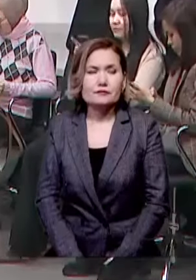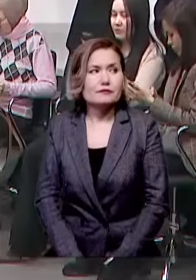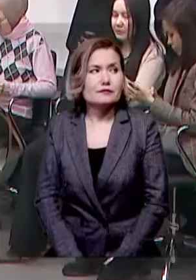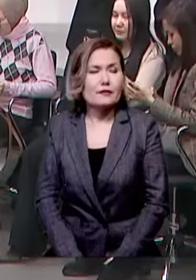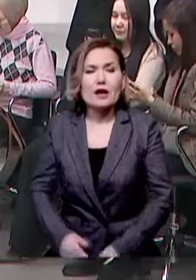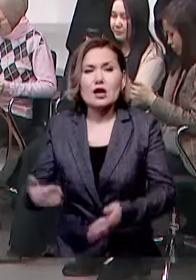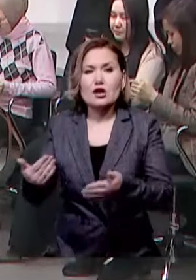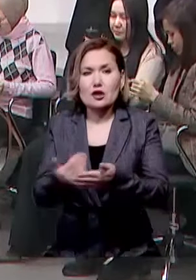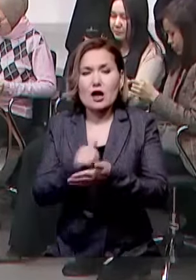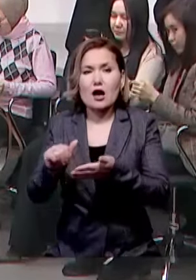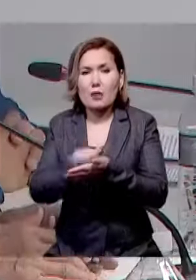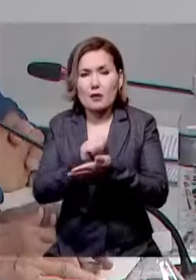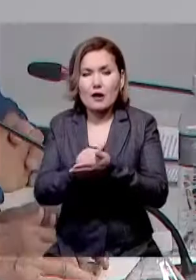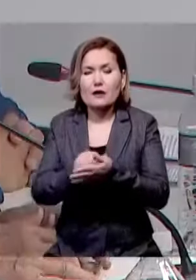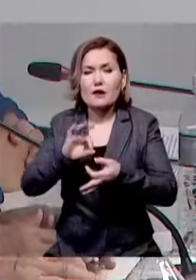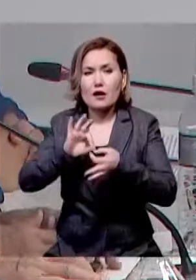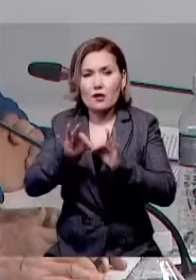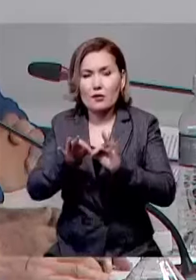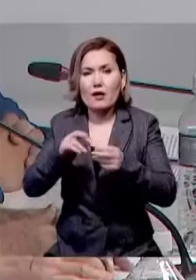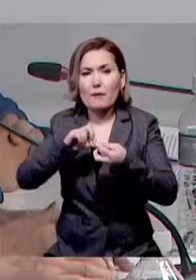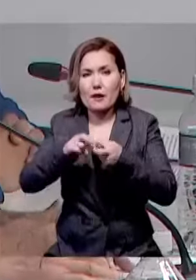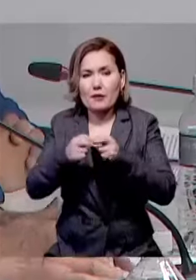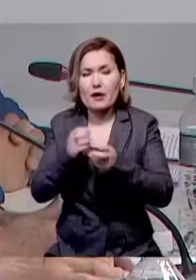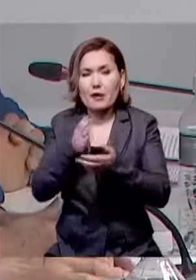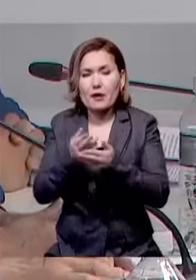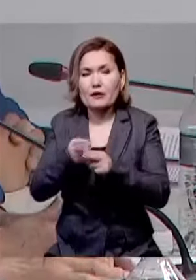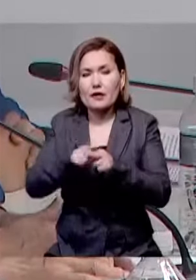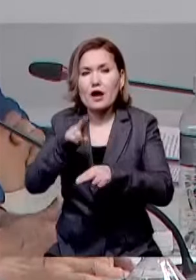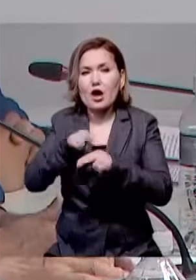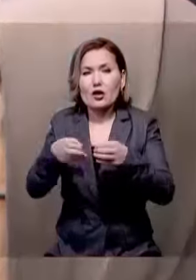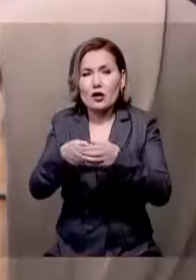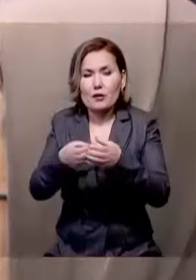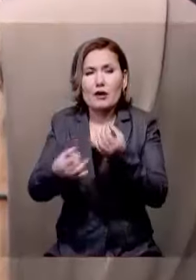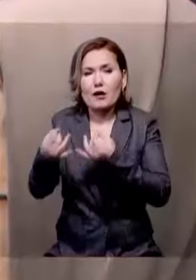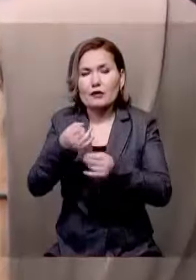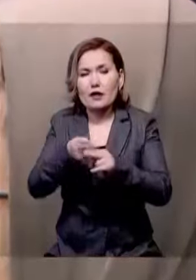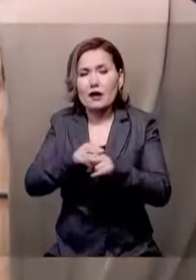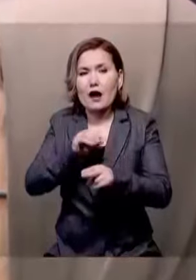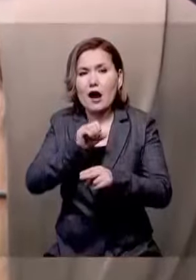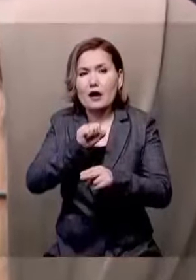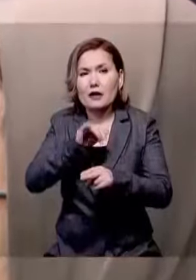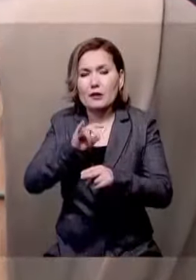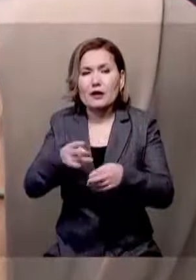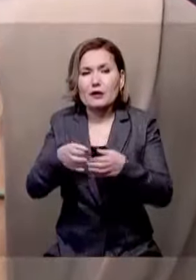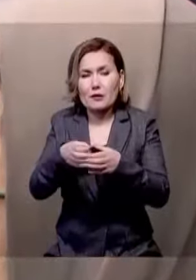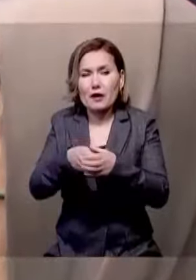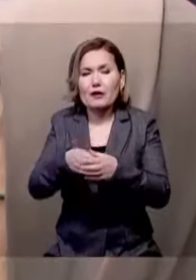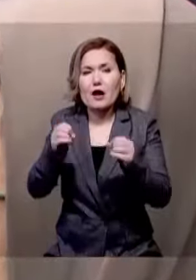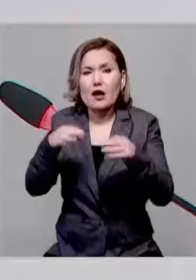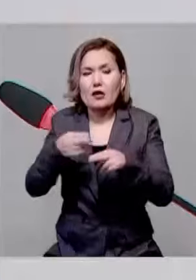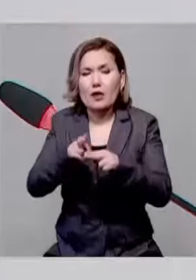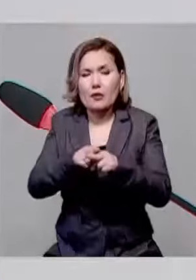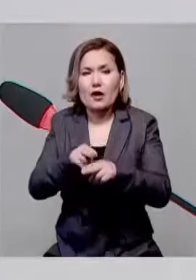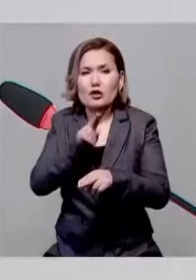Жаңа құжат төңірегіндегі қордаланған мәселе бойынша құрылыс саласы өкілдері бас қосты. Атамекен кәсіпкерлер палатасына жиналғандар